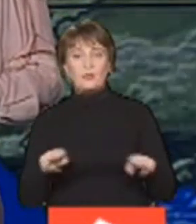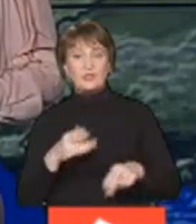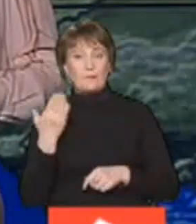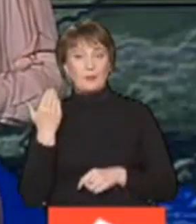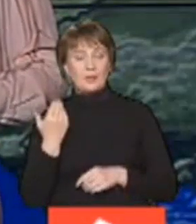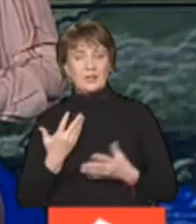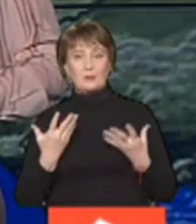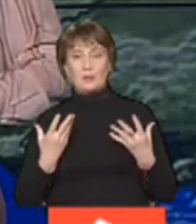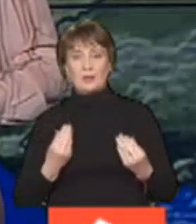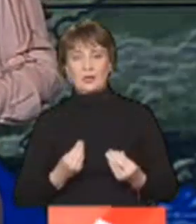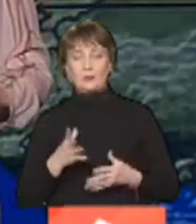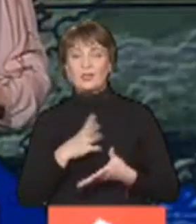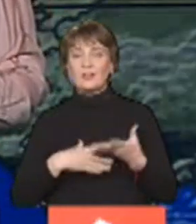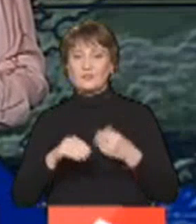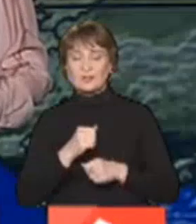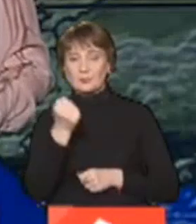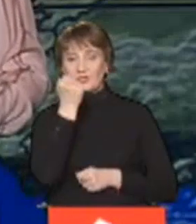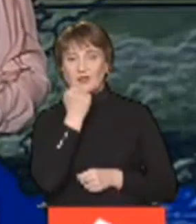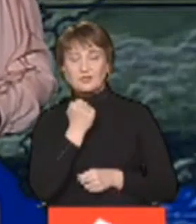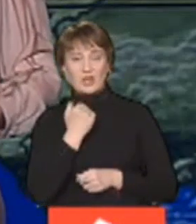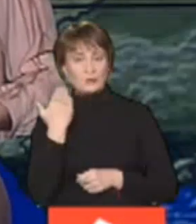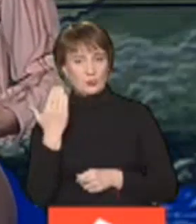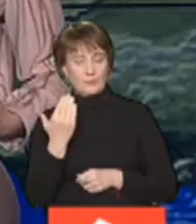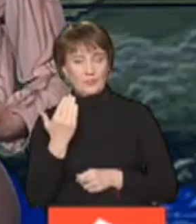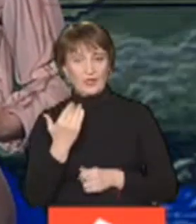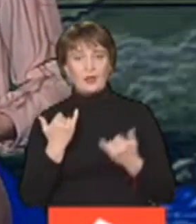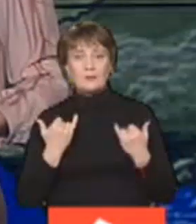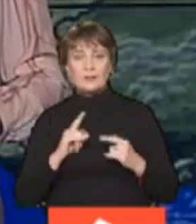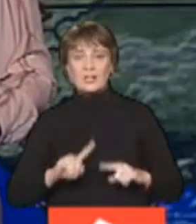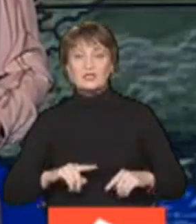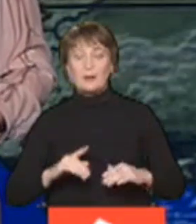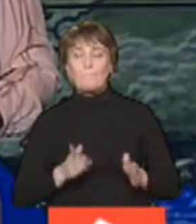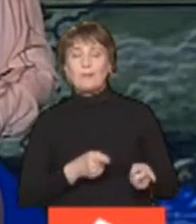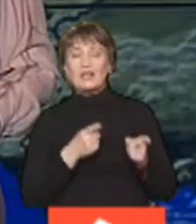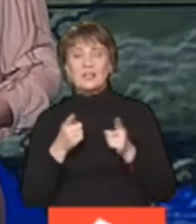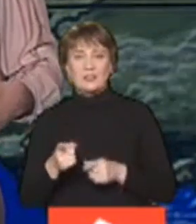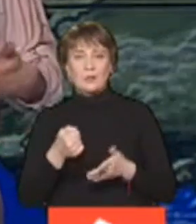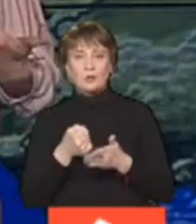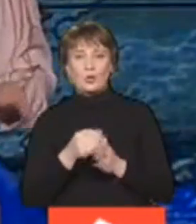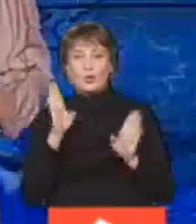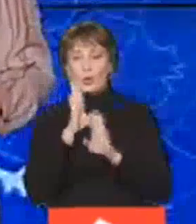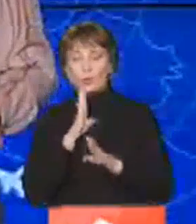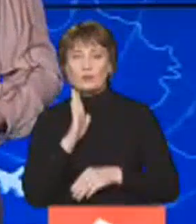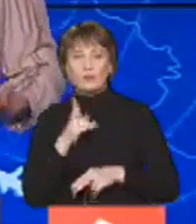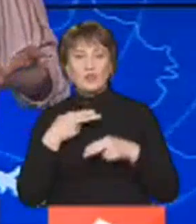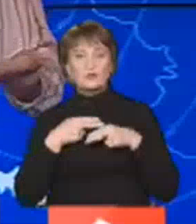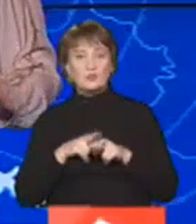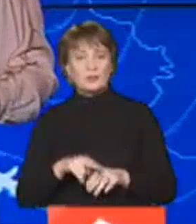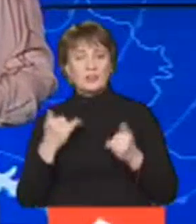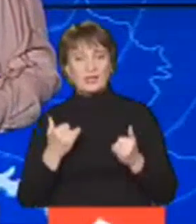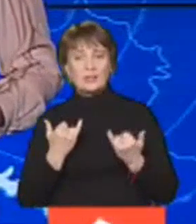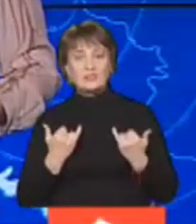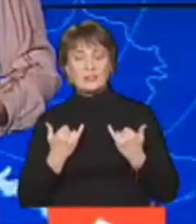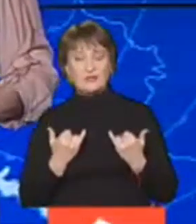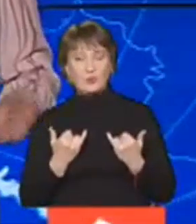попередніми днями, і все це ми завдячуємо Атлантиці. Ну, тепер безпосередньо перейдемо вже до погоди у столиці. Як ми розібралися, що